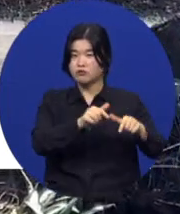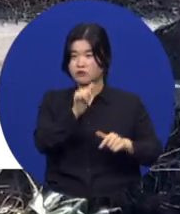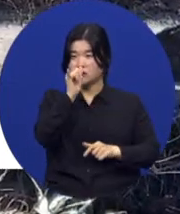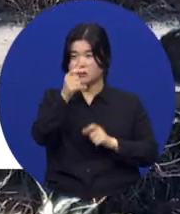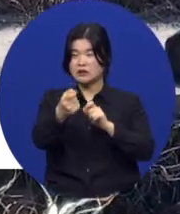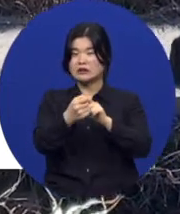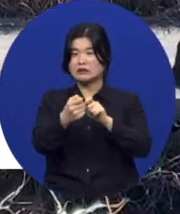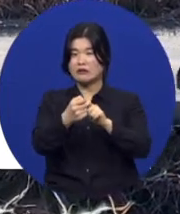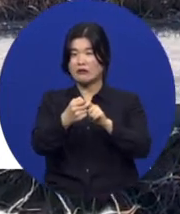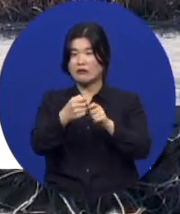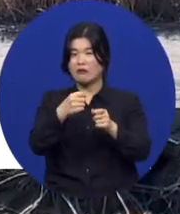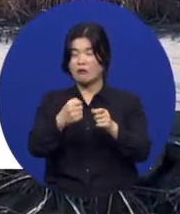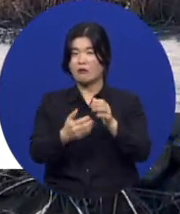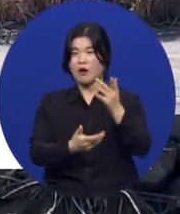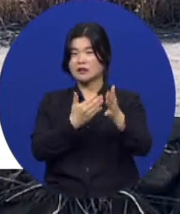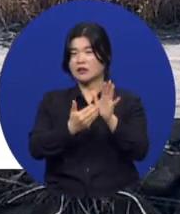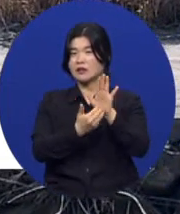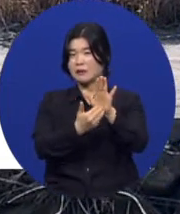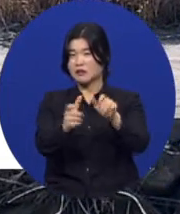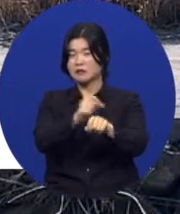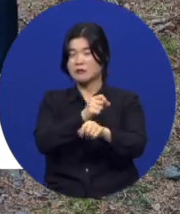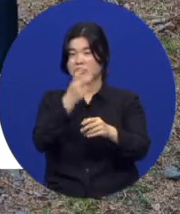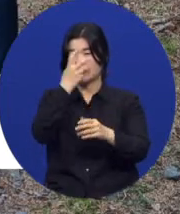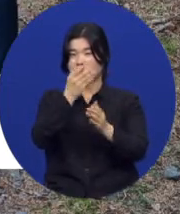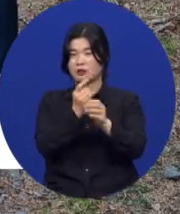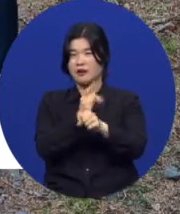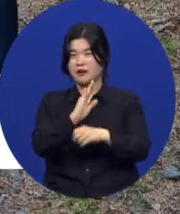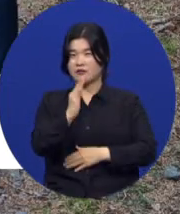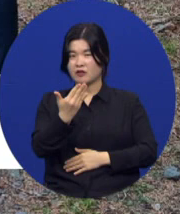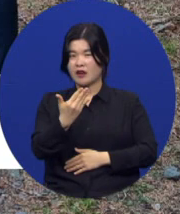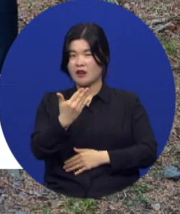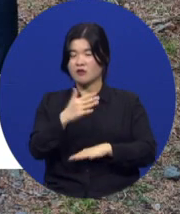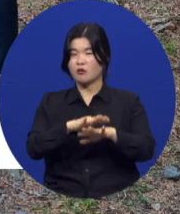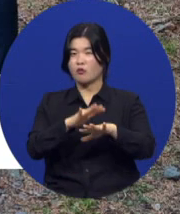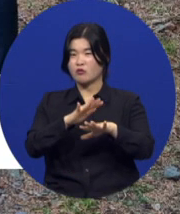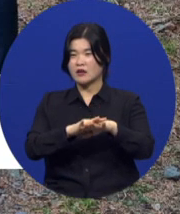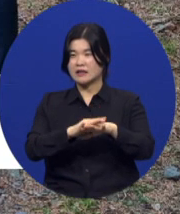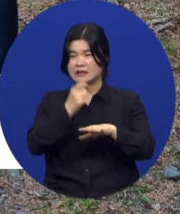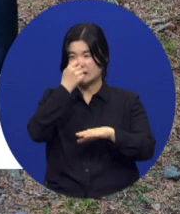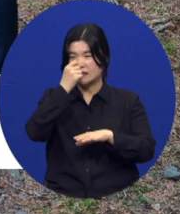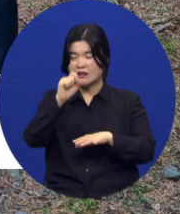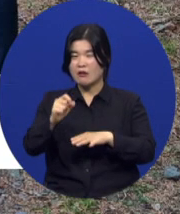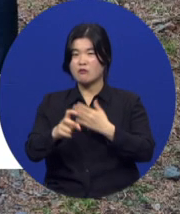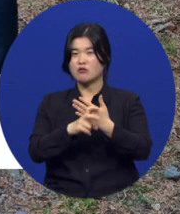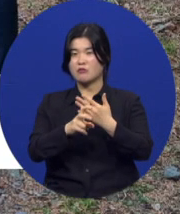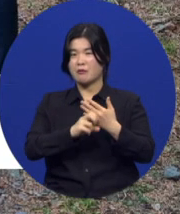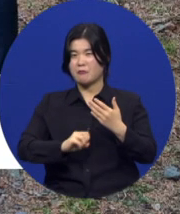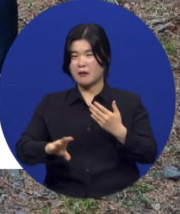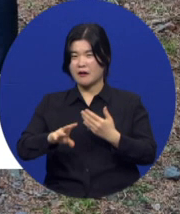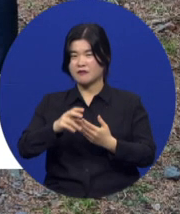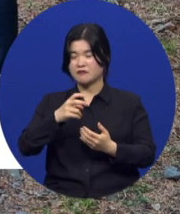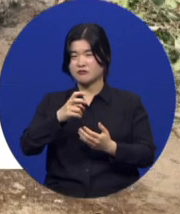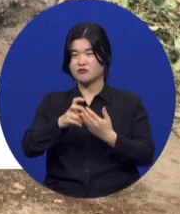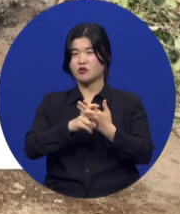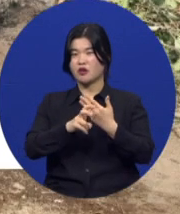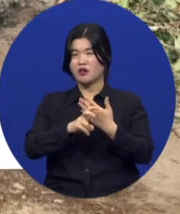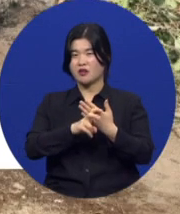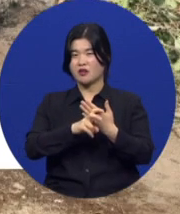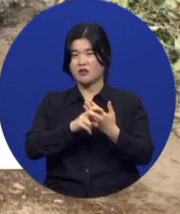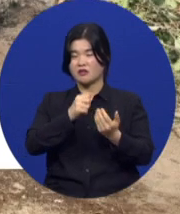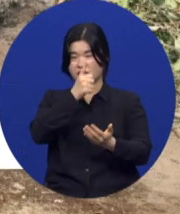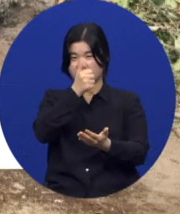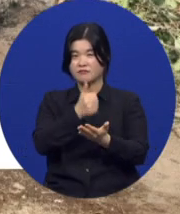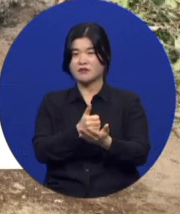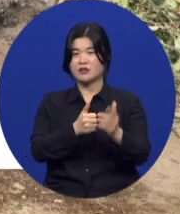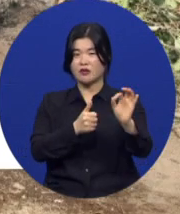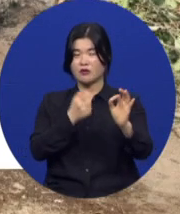지역에서 화재예방 특별단속을 벌여 농업 부산 물이나 쓰레기 등을 불법 속 악한 행위 10 건을 적발해